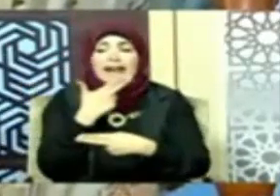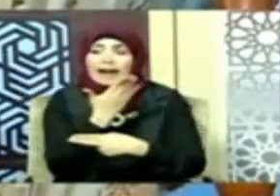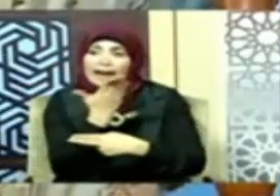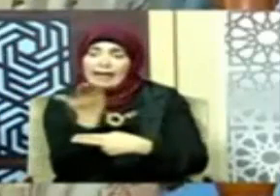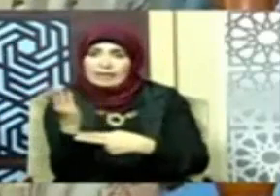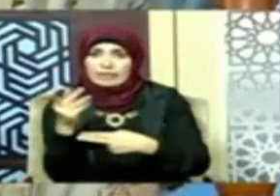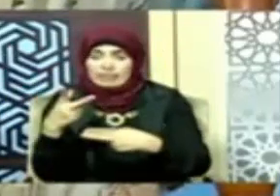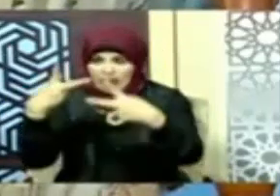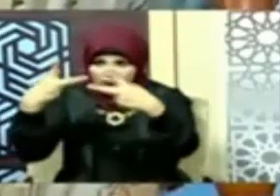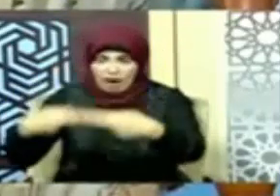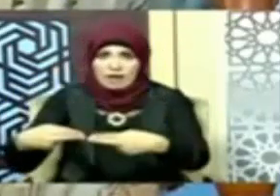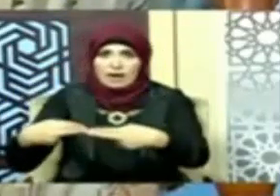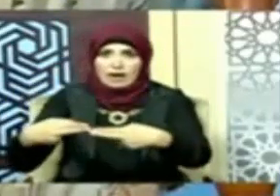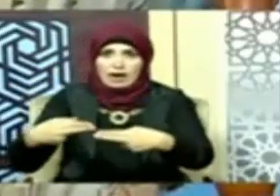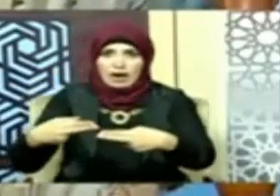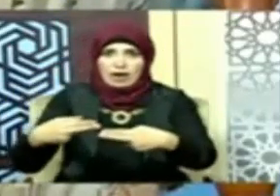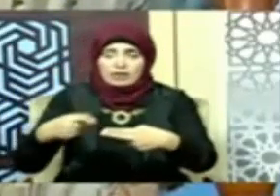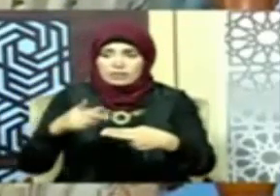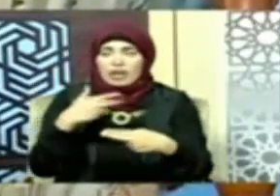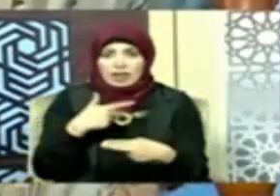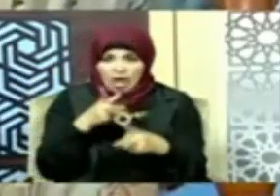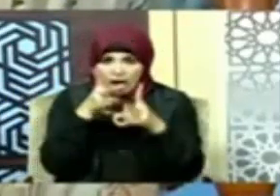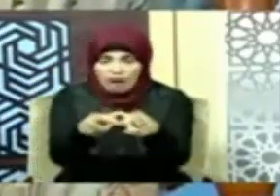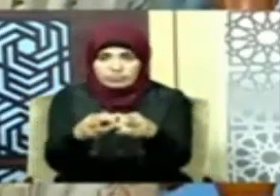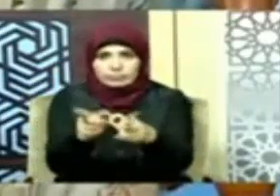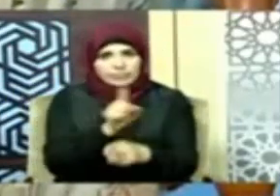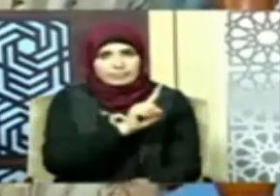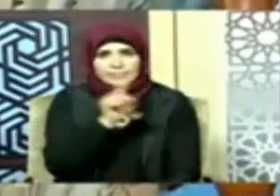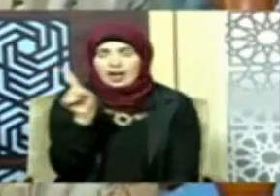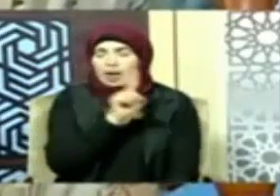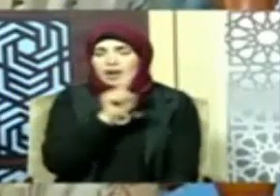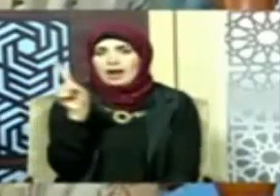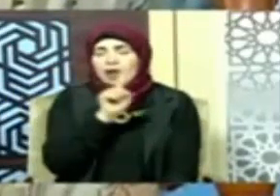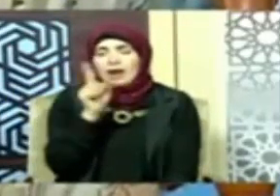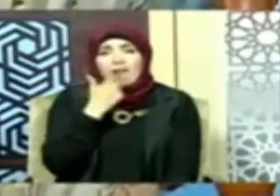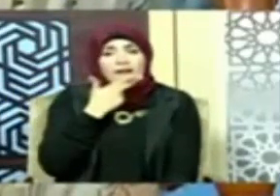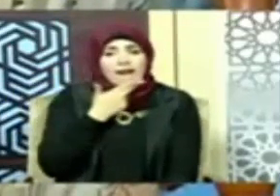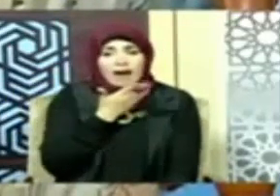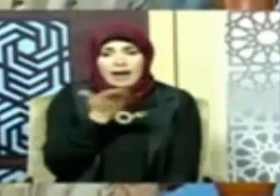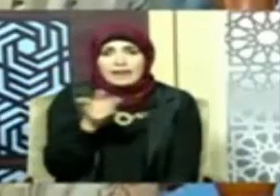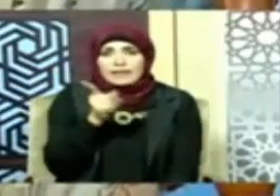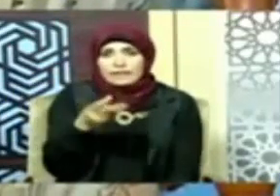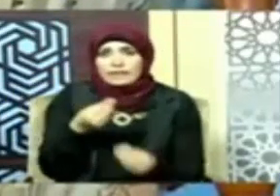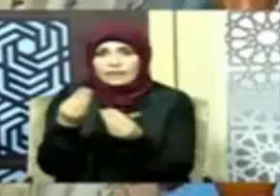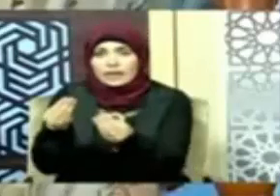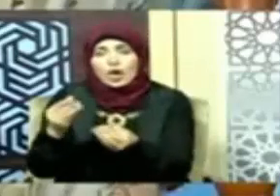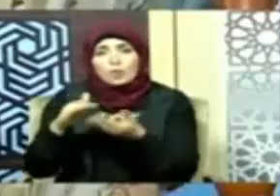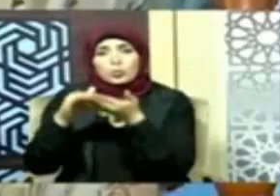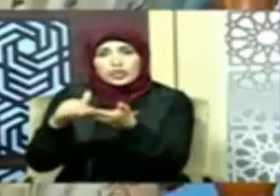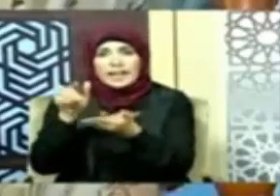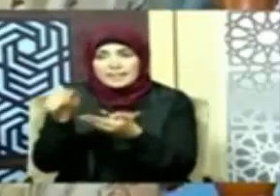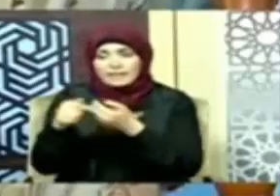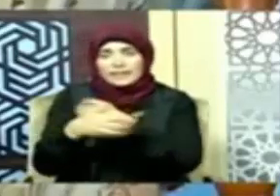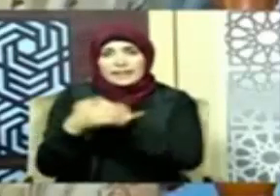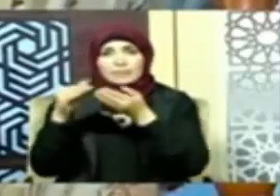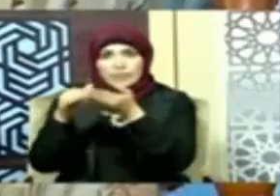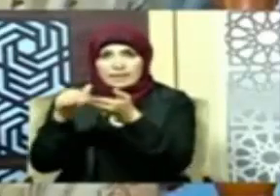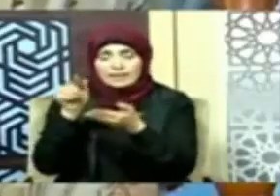لا تقطعن يد المعروف عن أحد ما دمت